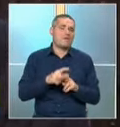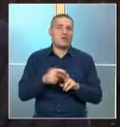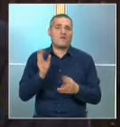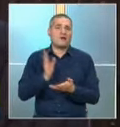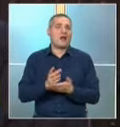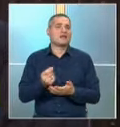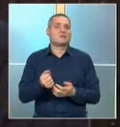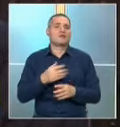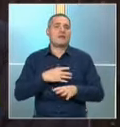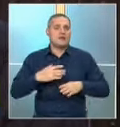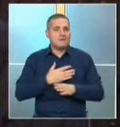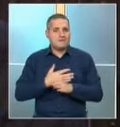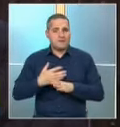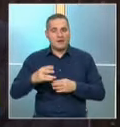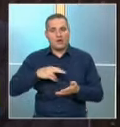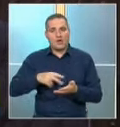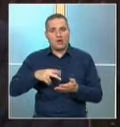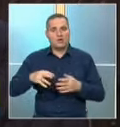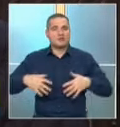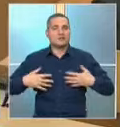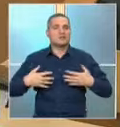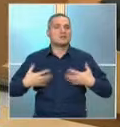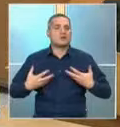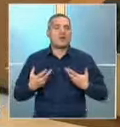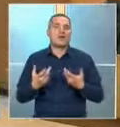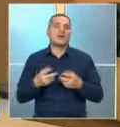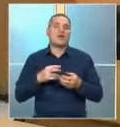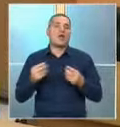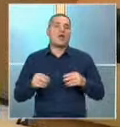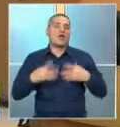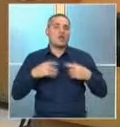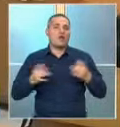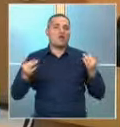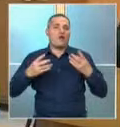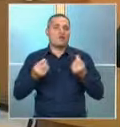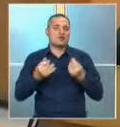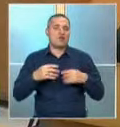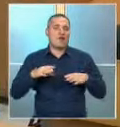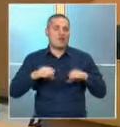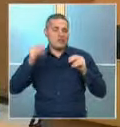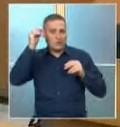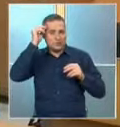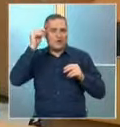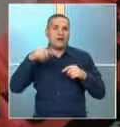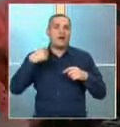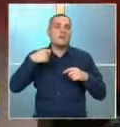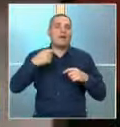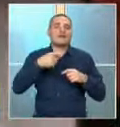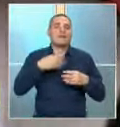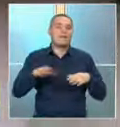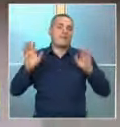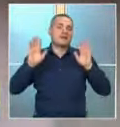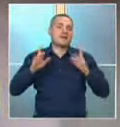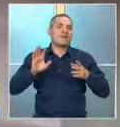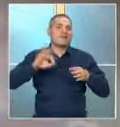крайна сметка винаги ходи с желание, защото научава нови неща. Майката на Теодора признава, че след като започнала да ходи на училище,